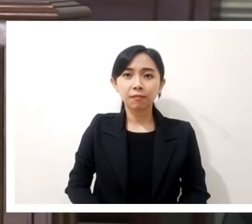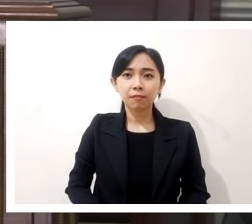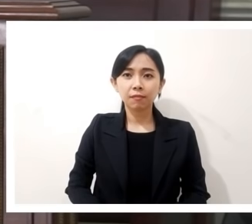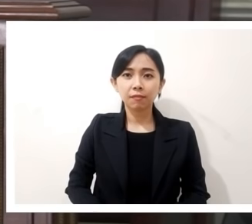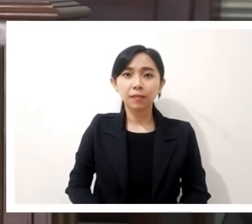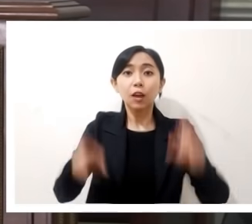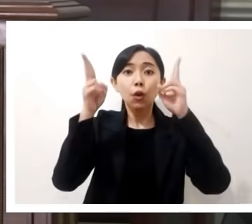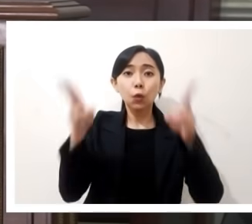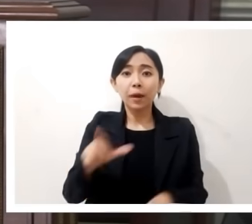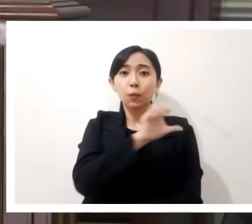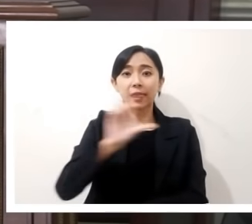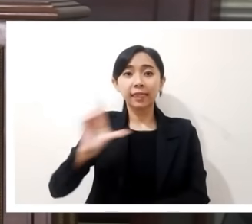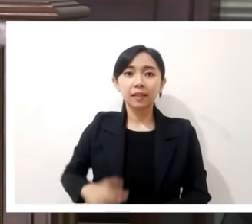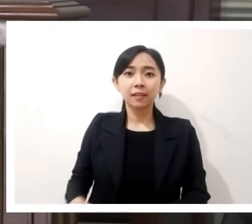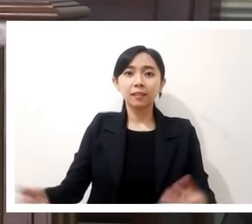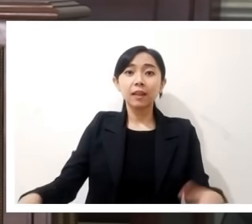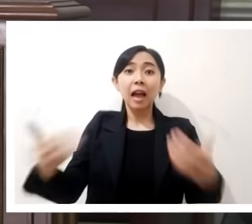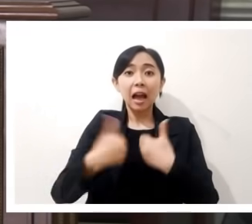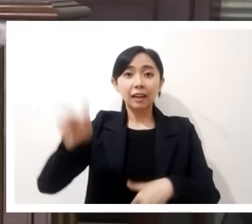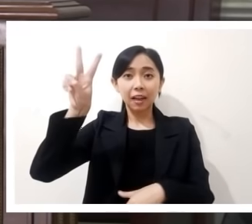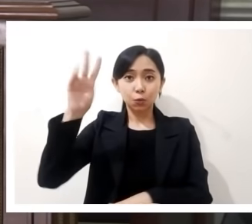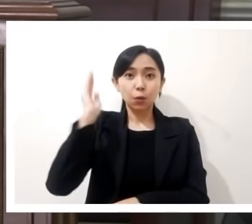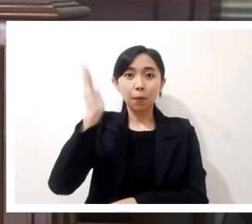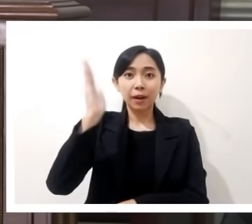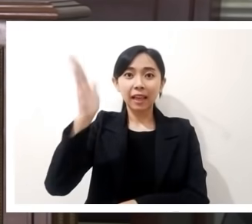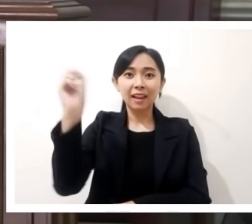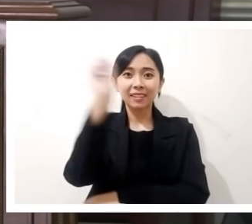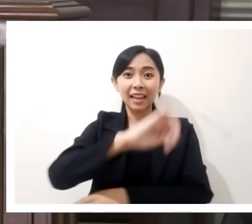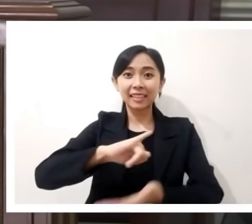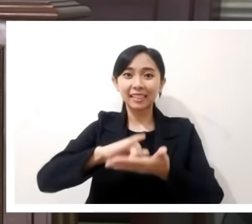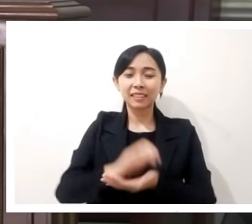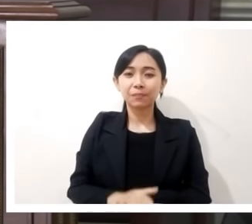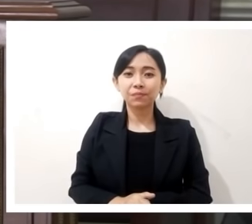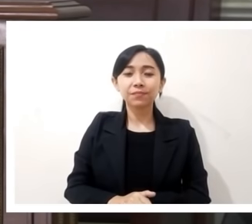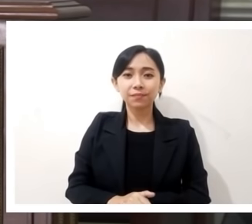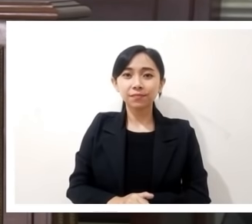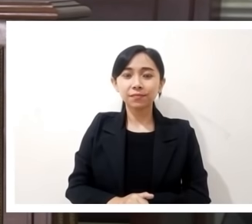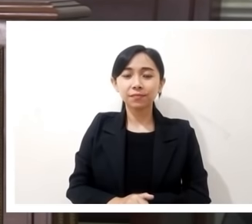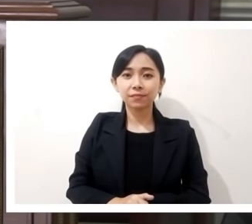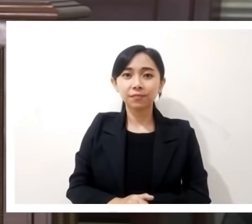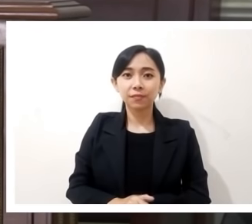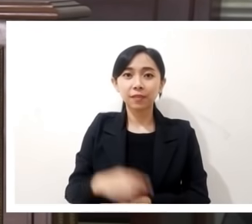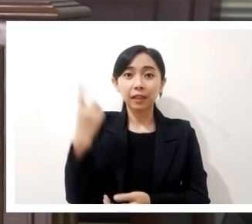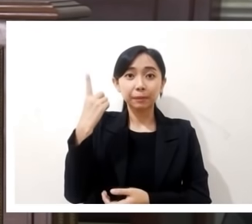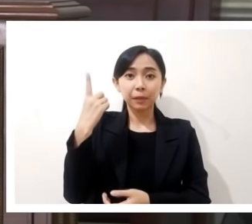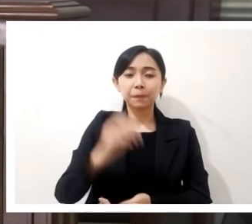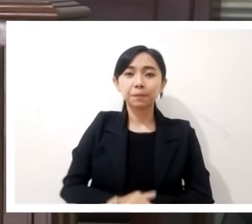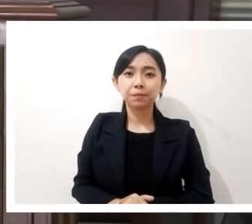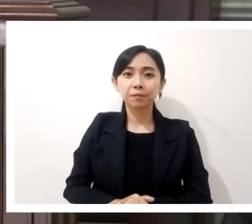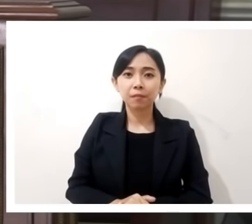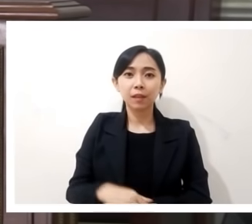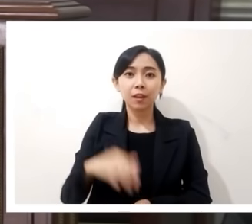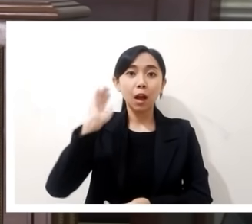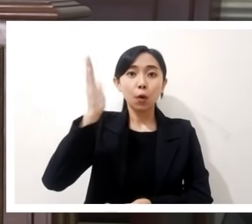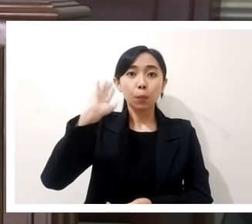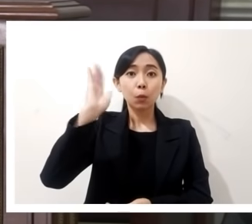Umat Tuhan, ada dua informasi yang perlu mendapatkan perhatian kita pada hari ini. Satu, diinformasikan kepada